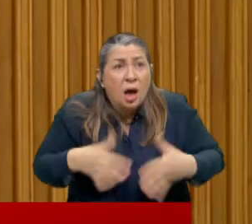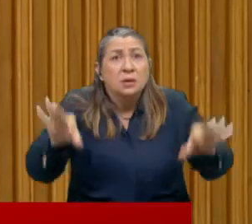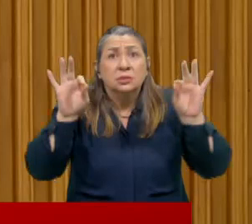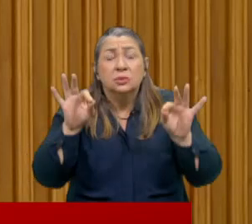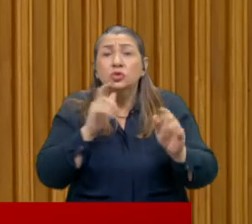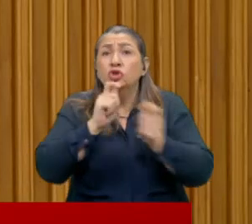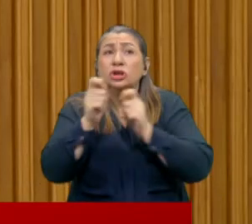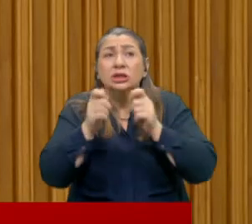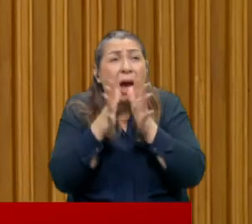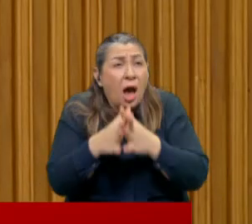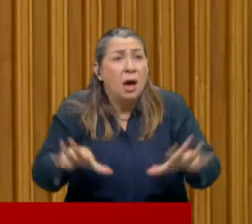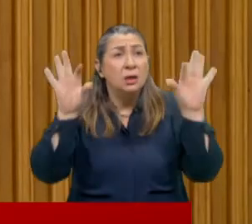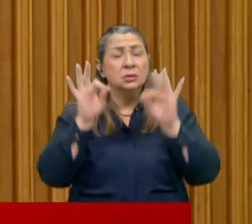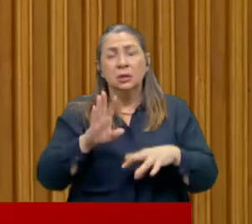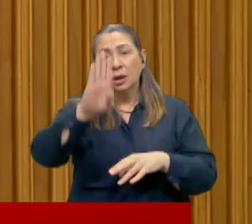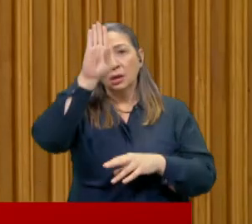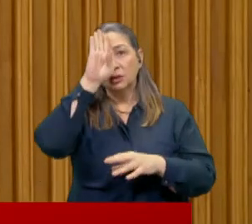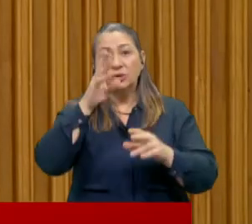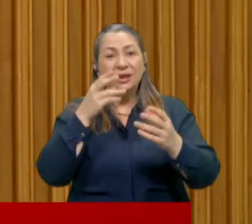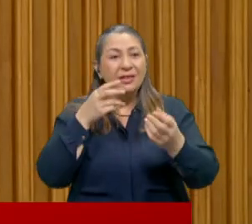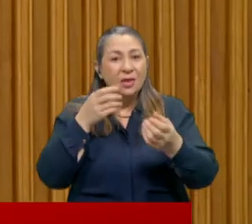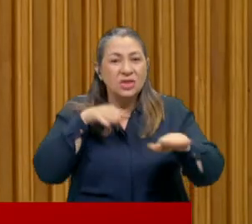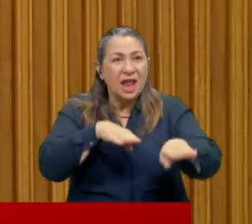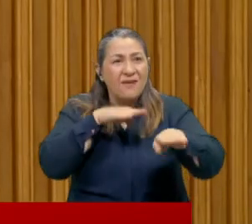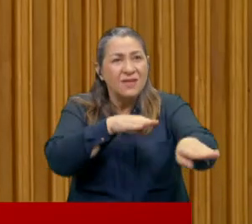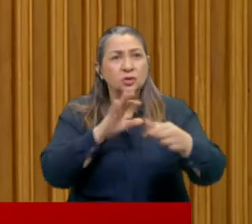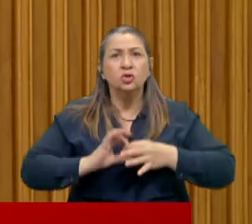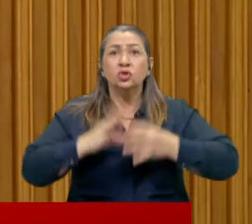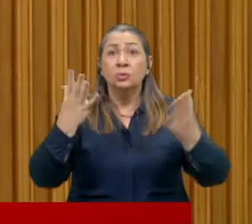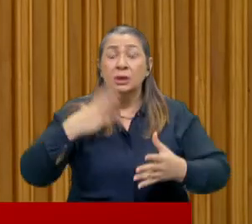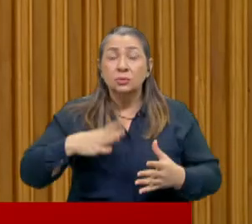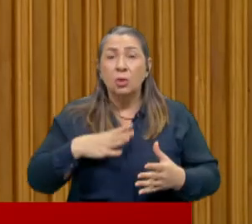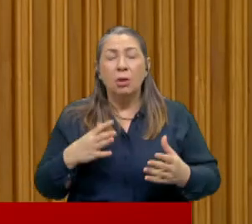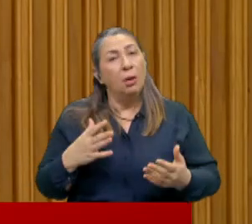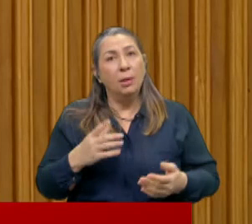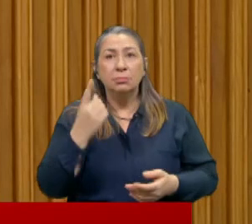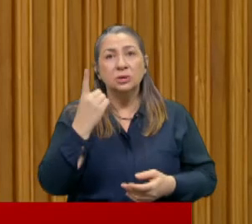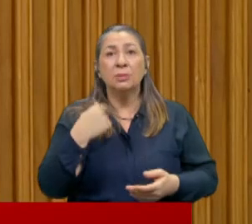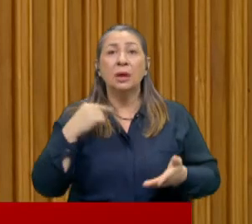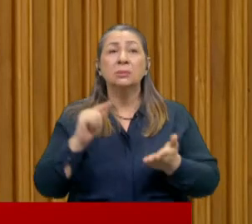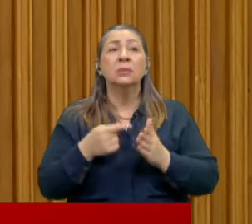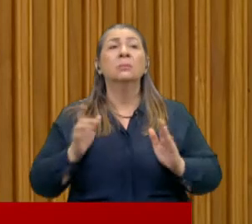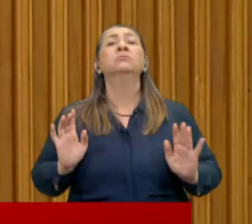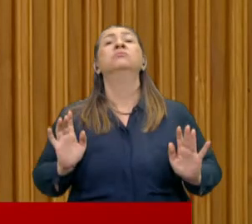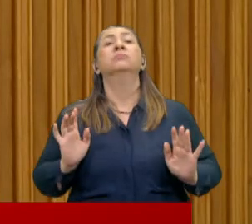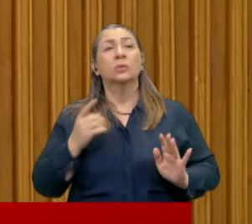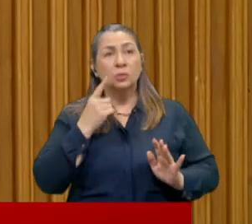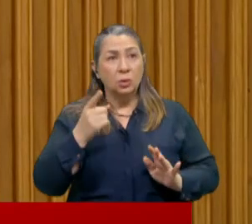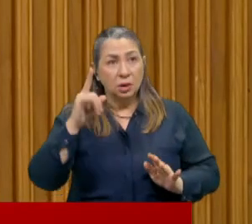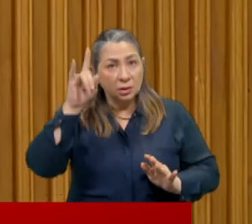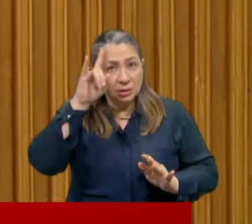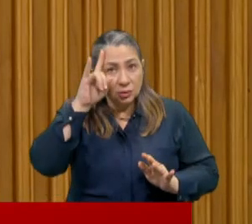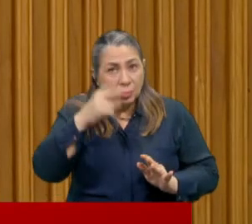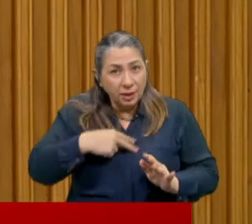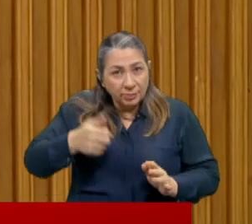Bütün sözleşmeler tamam. İstanbul'un trafik sorununu çözmek istiyor. Ama bir kişi ben imza atmam diyor. Kıskanıyor